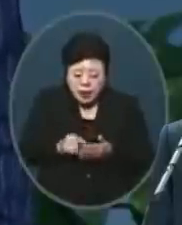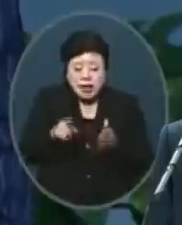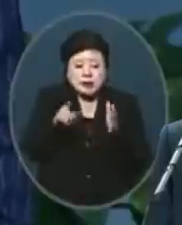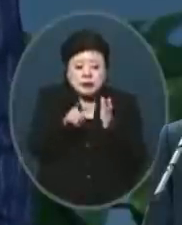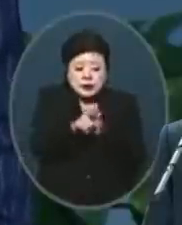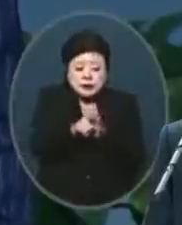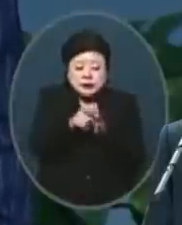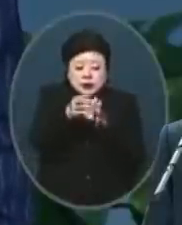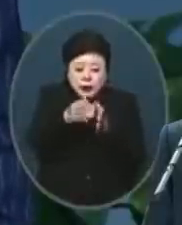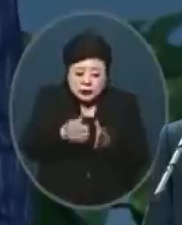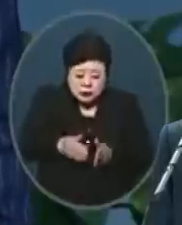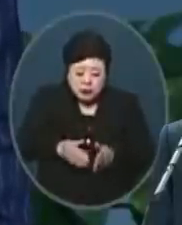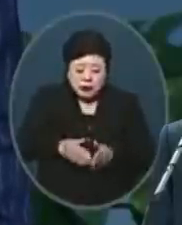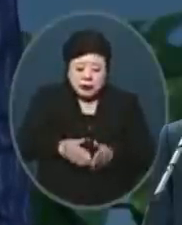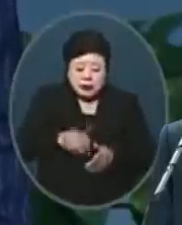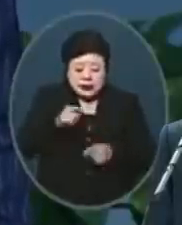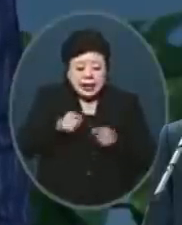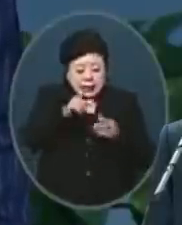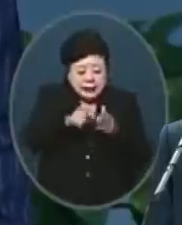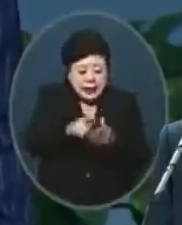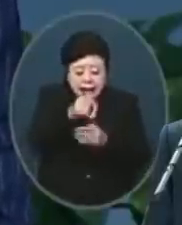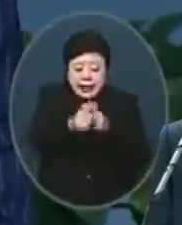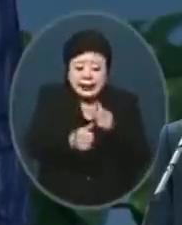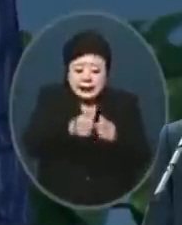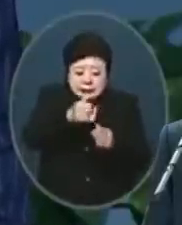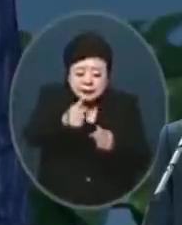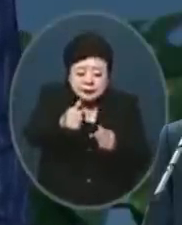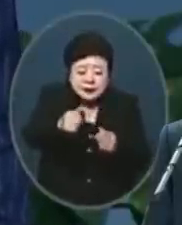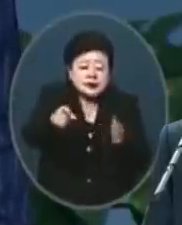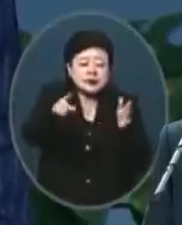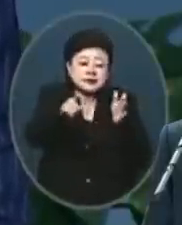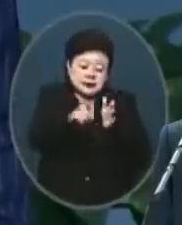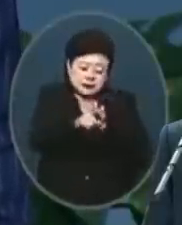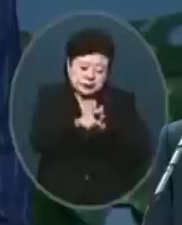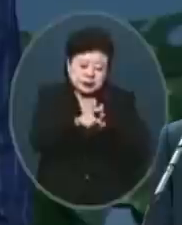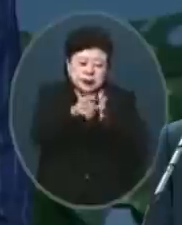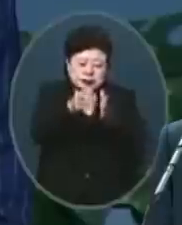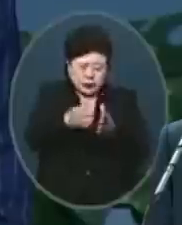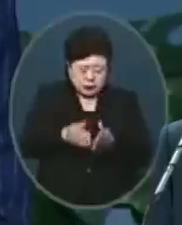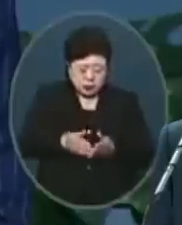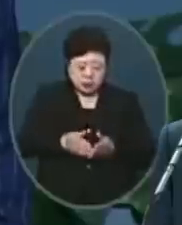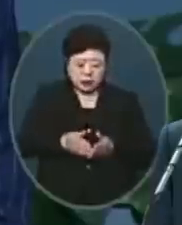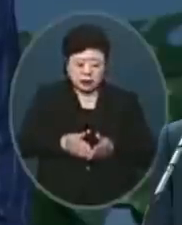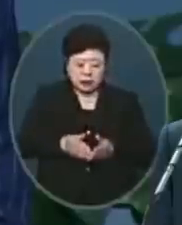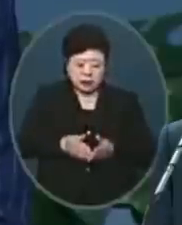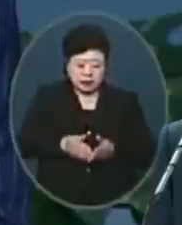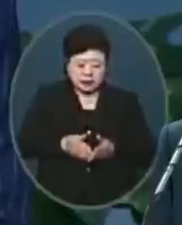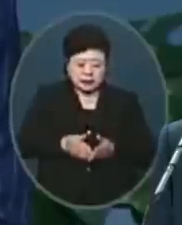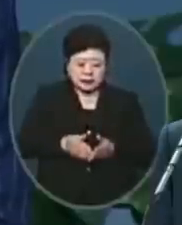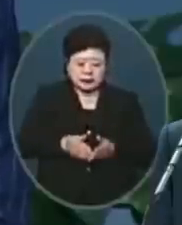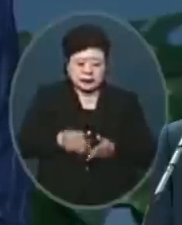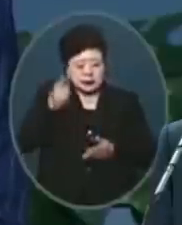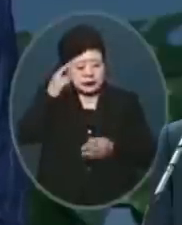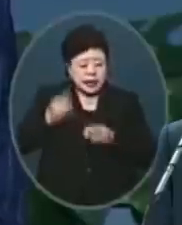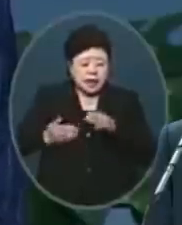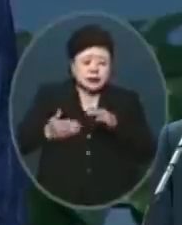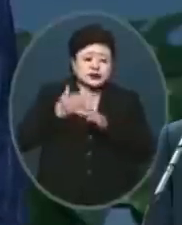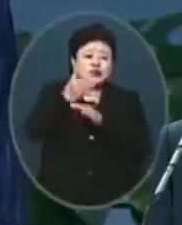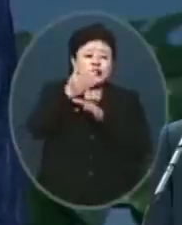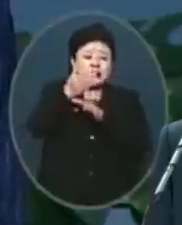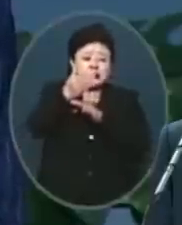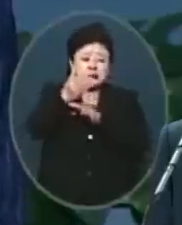믿음을 통해서 나가면 하나님은 그 믿음을 통해서 상상할 수 없는